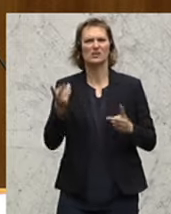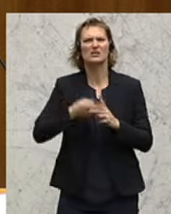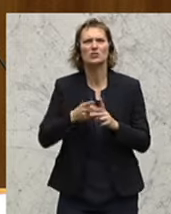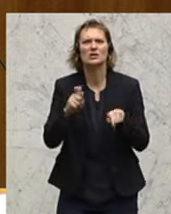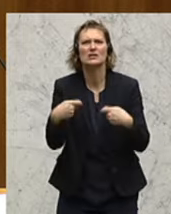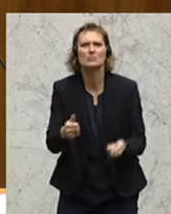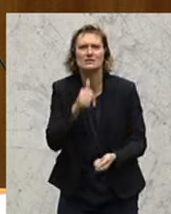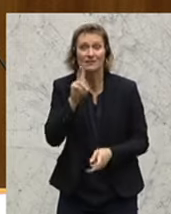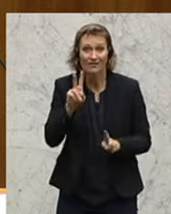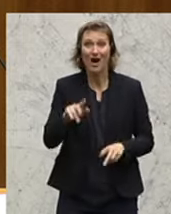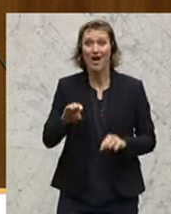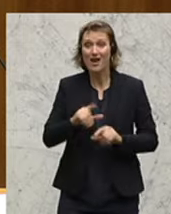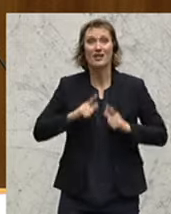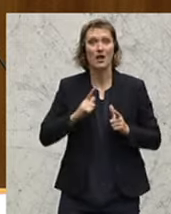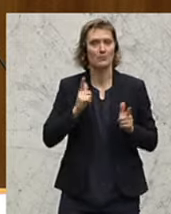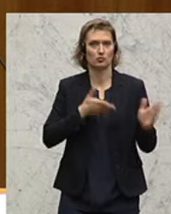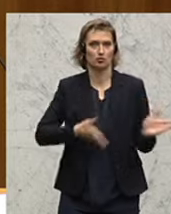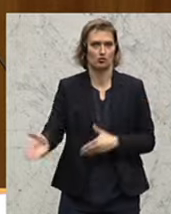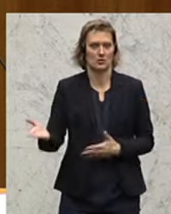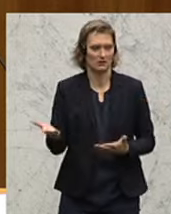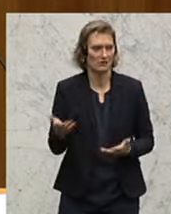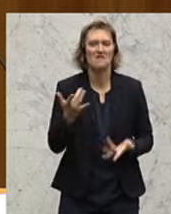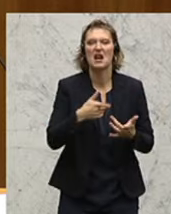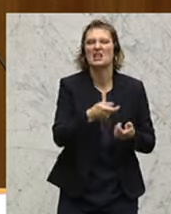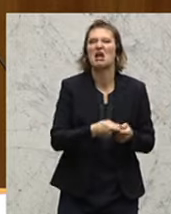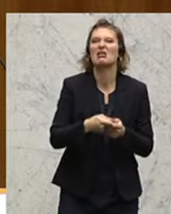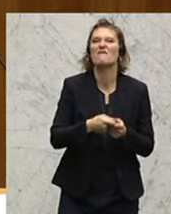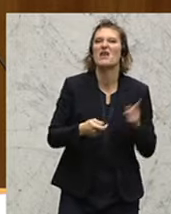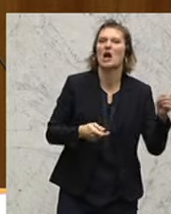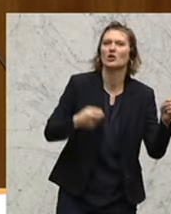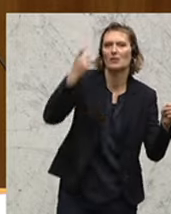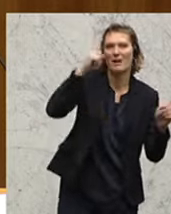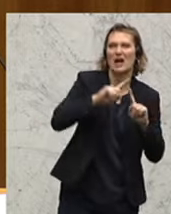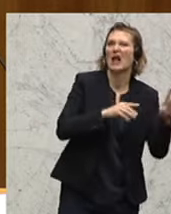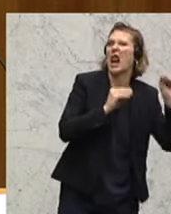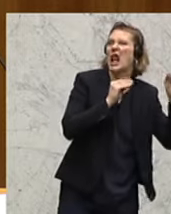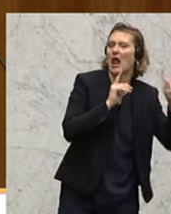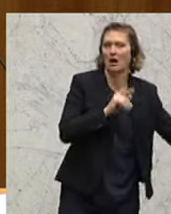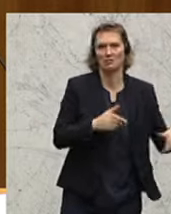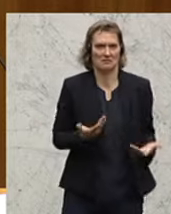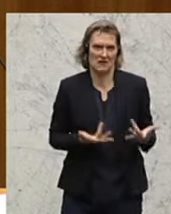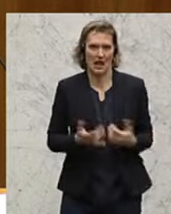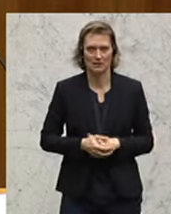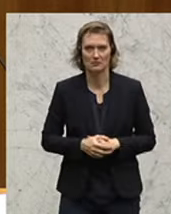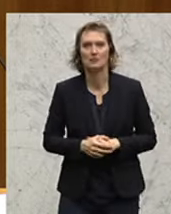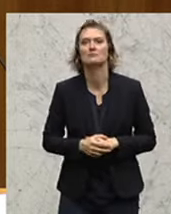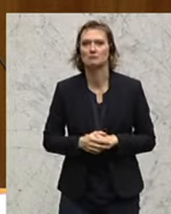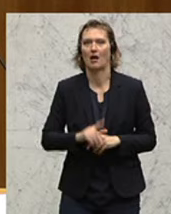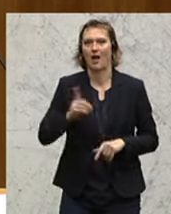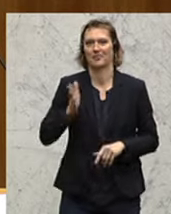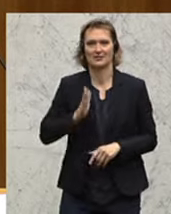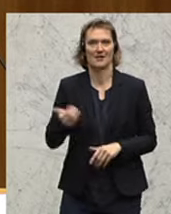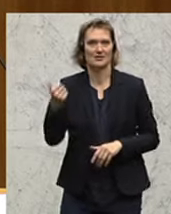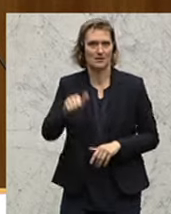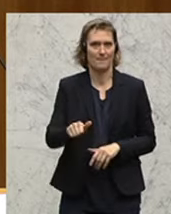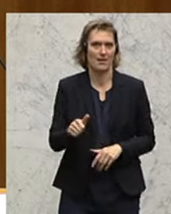das geht am wirklichen Leben vorbei. Das kann man vielleicht als Gewerkschafter anders sehen, wenn es da drüben so laut ist. Dann muss man natürlich auch auf der anderen